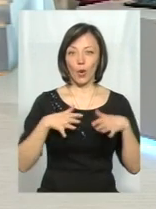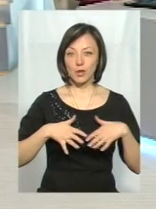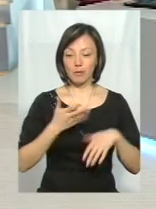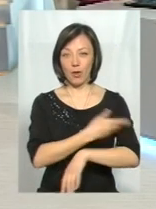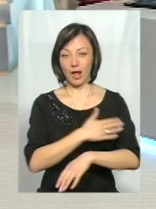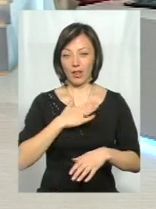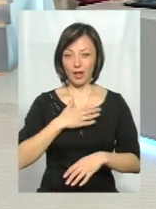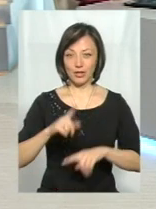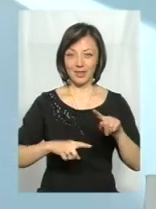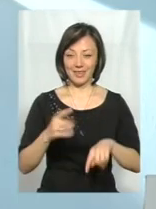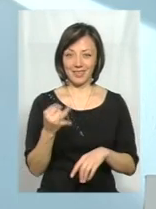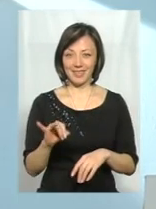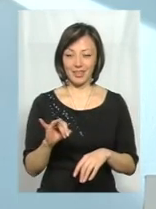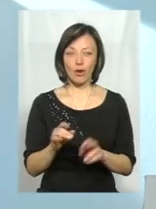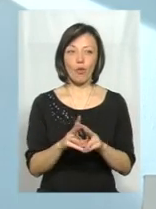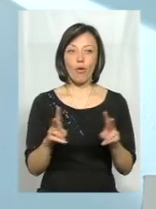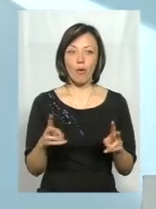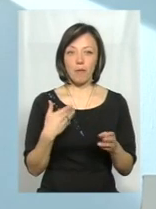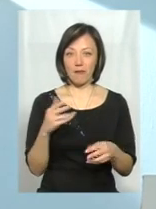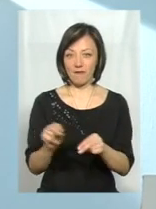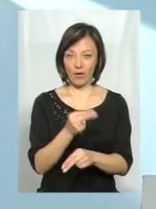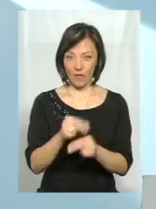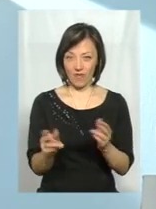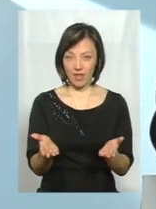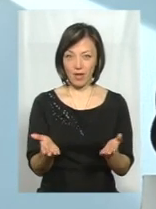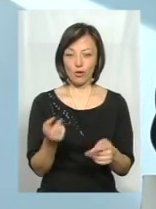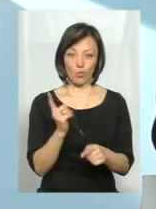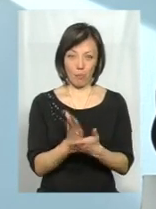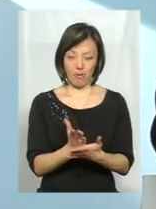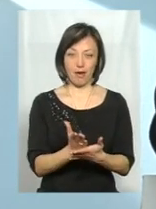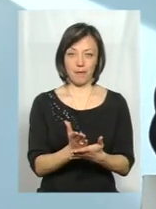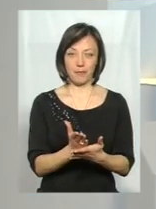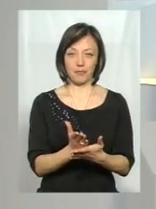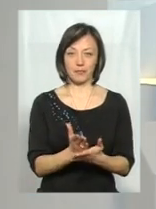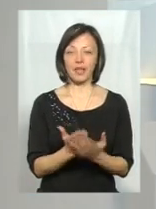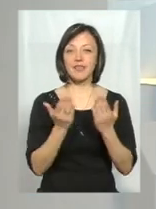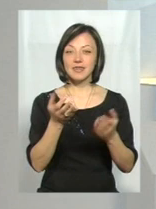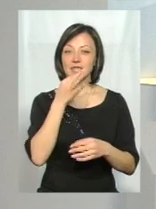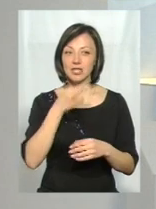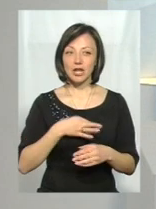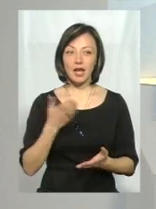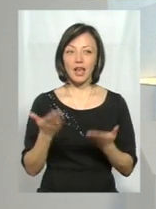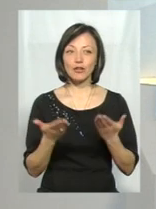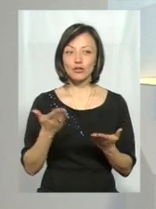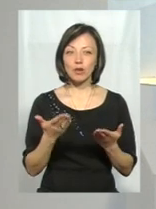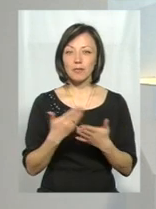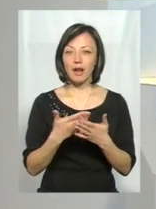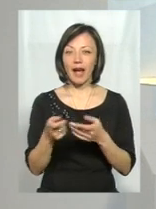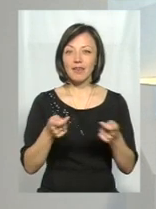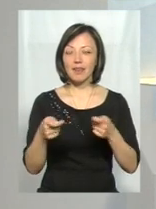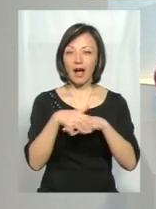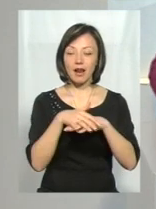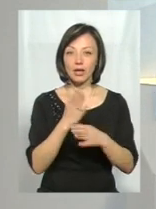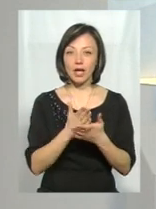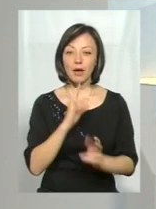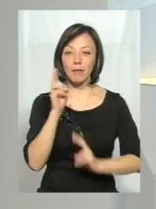а це наші рідні. Це, кого ми виховали, того ми маємо. Але скажіть, якщо в оператора ринку, наприклад, є